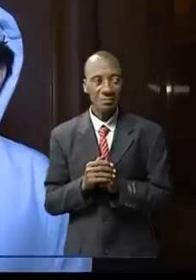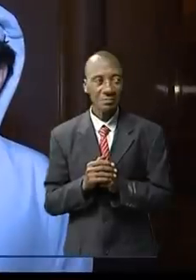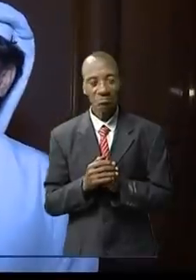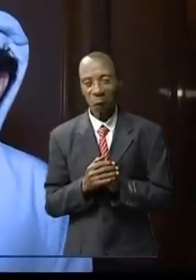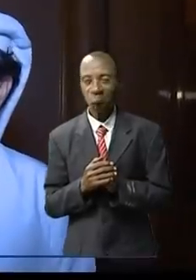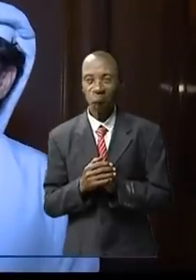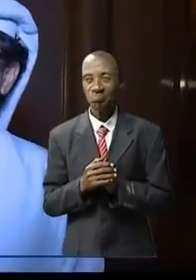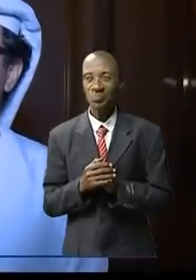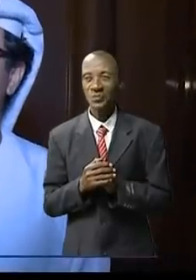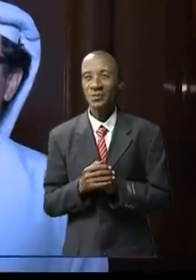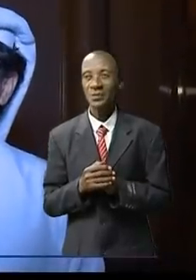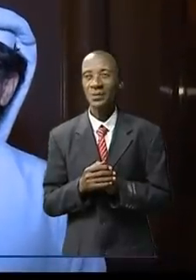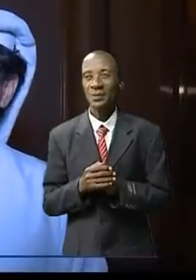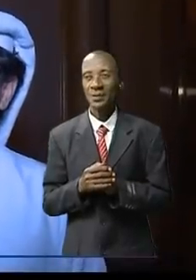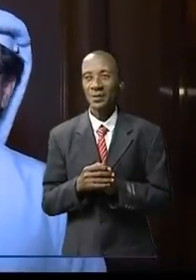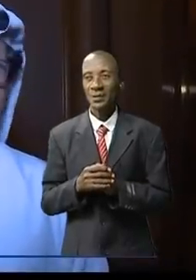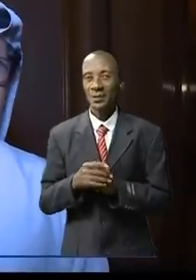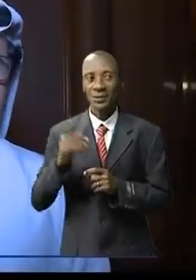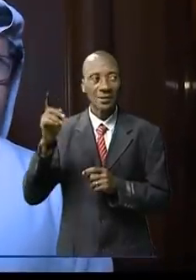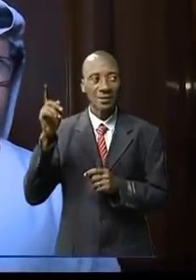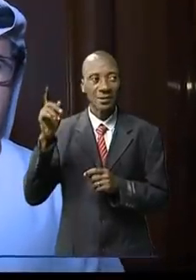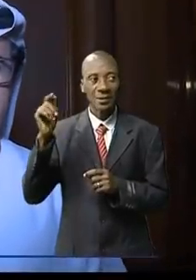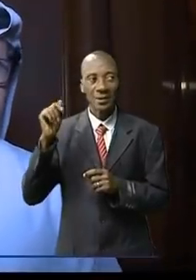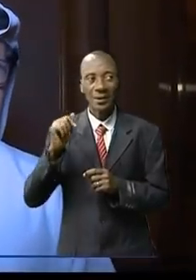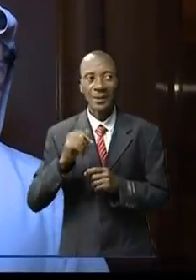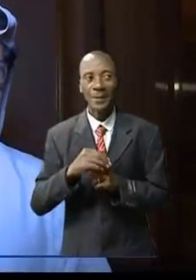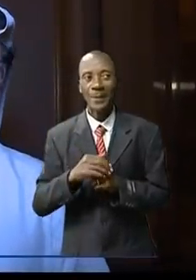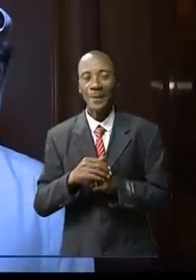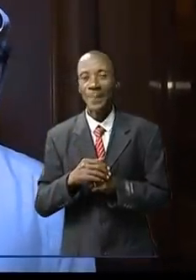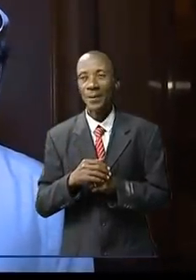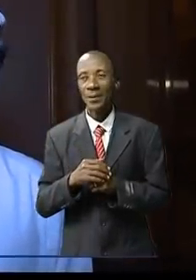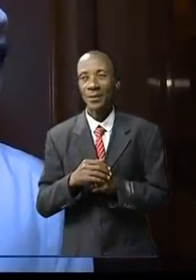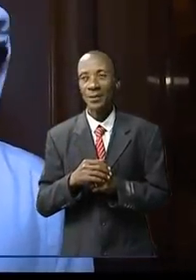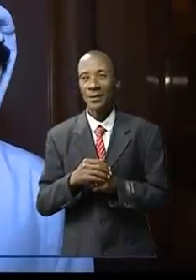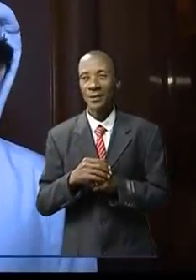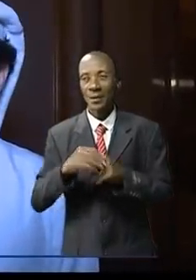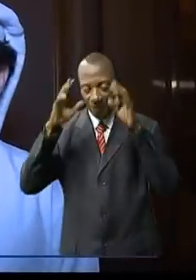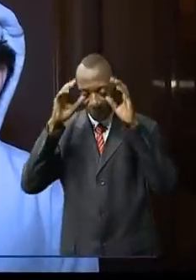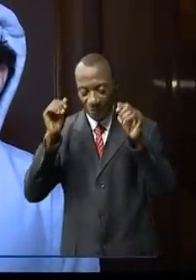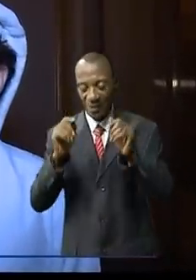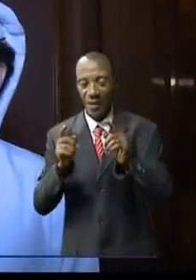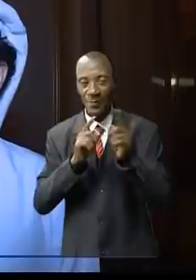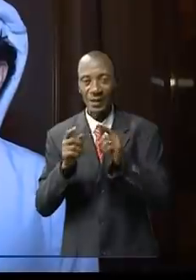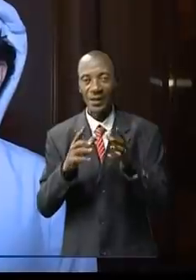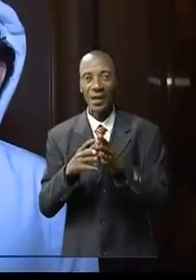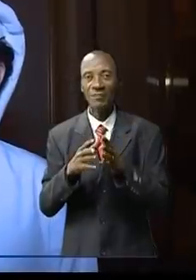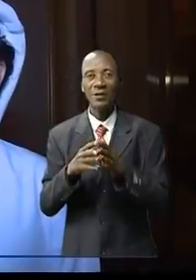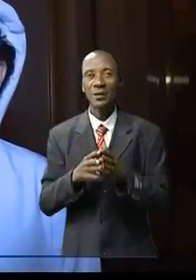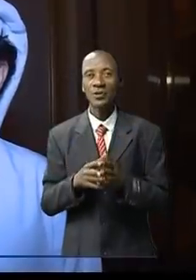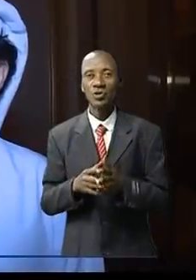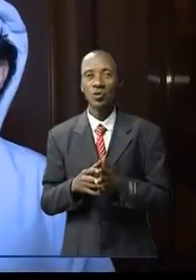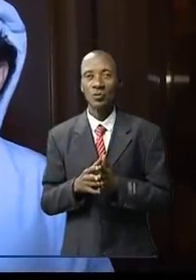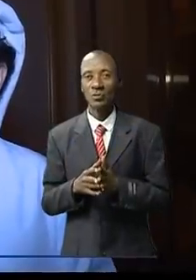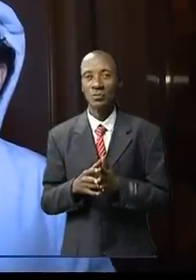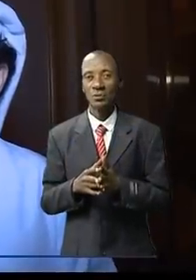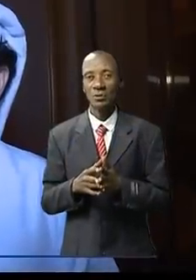Nous avons été très ravis aujourd'hui d'être reçus par Son Excellence le Président de la République démocratique